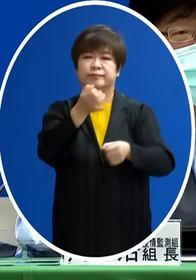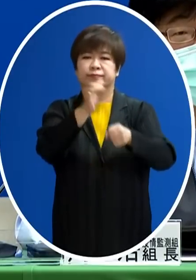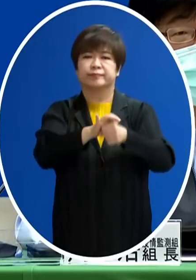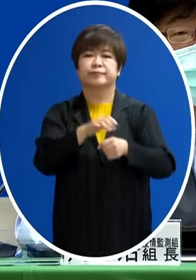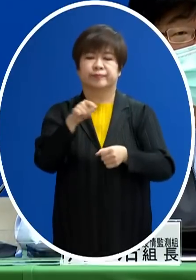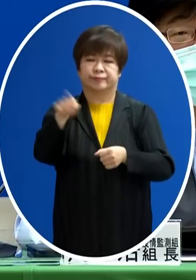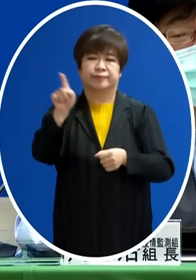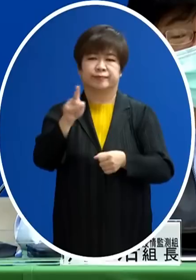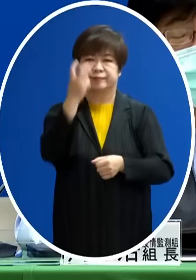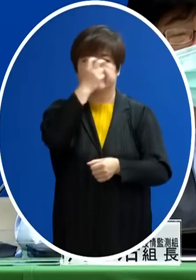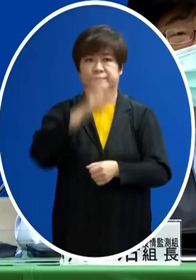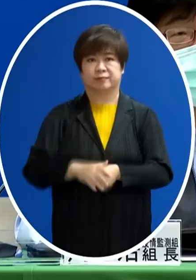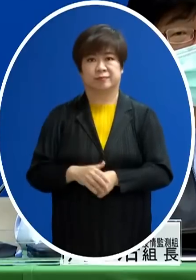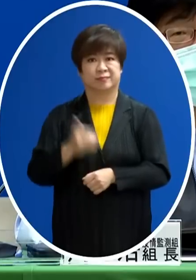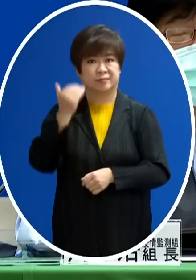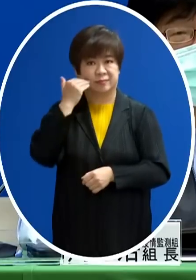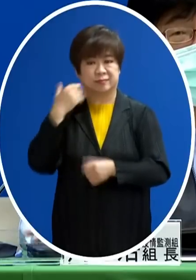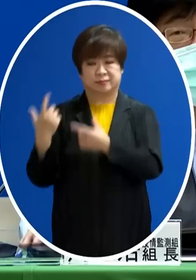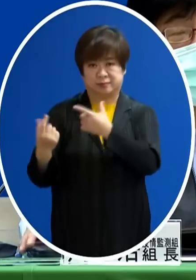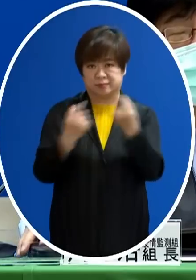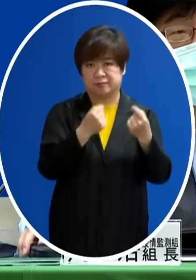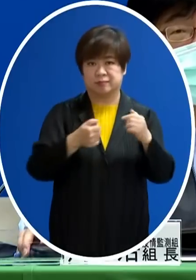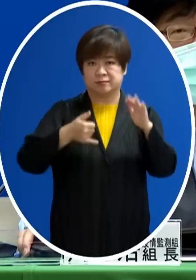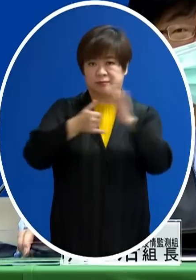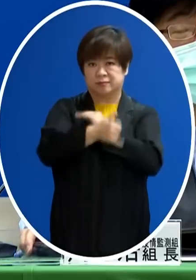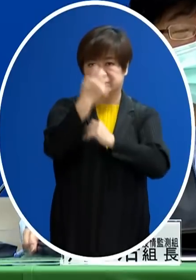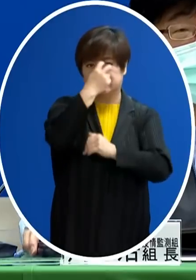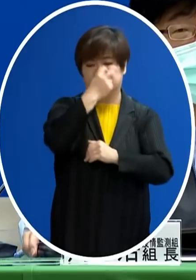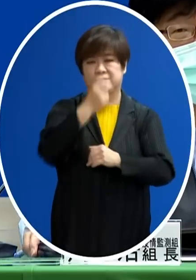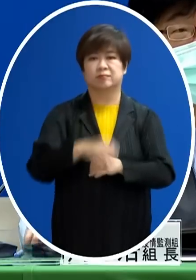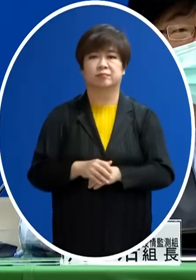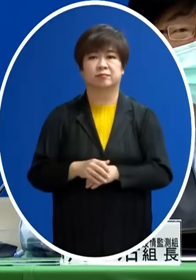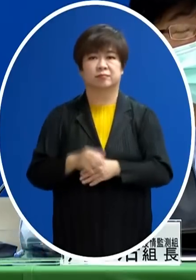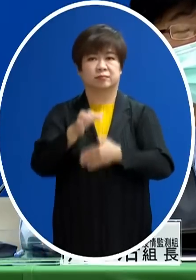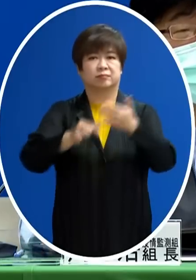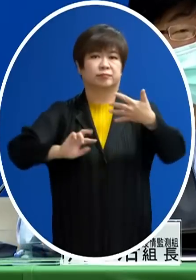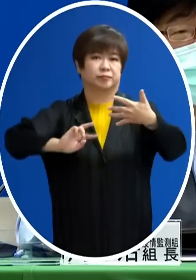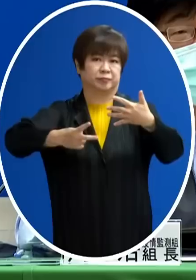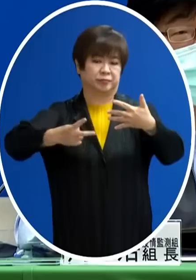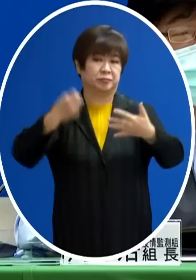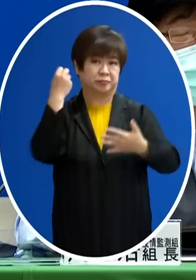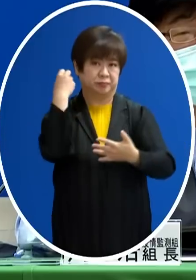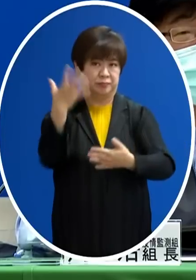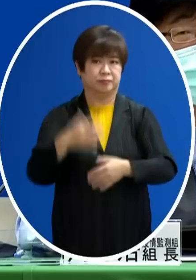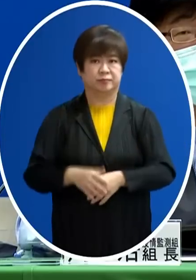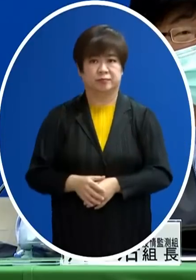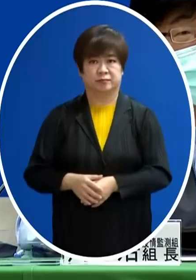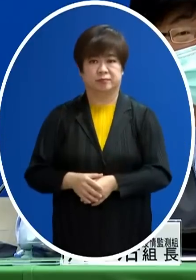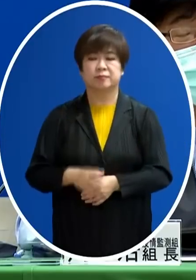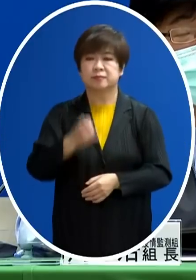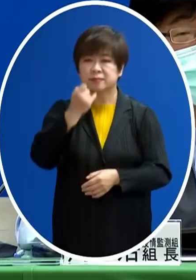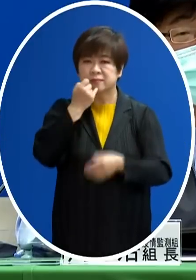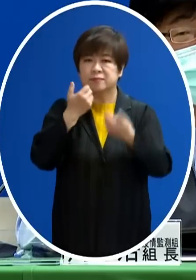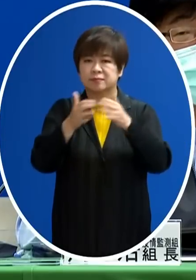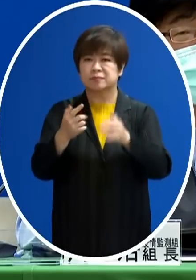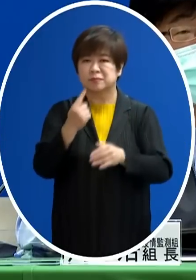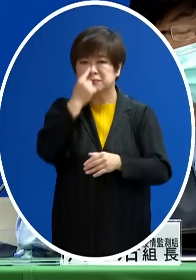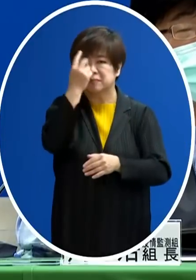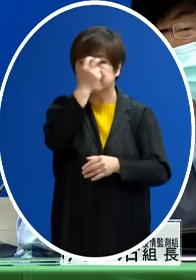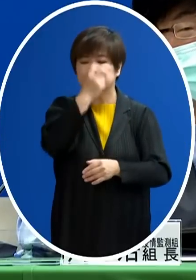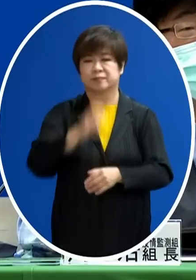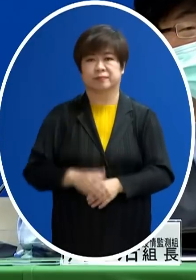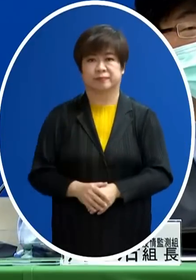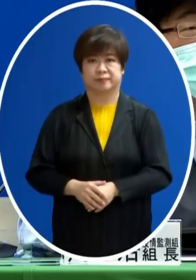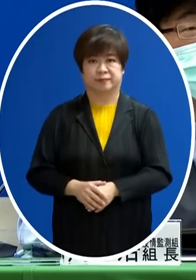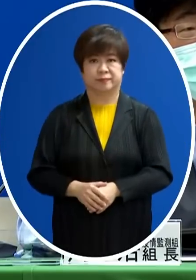就是说这种例行性的入院相关的筛检，我们就会在新的规定里面把它列为就是说得免筛检的一个条